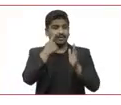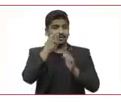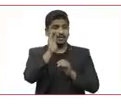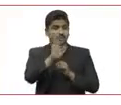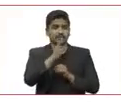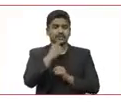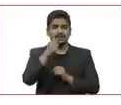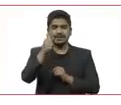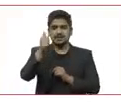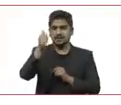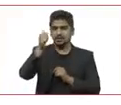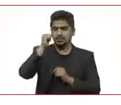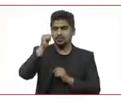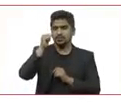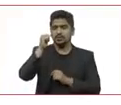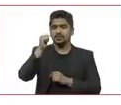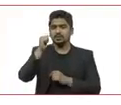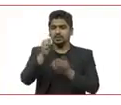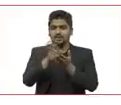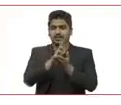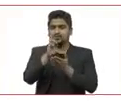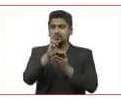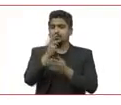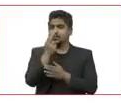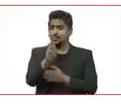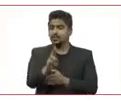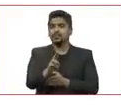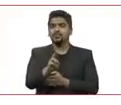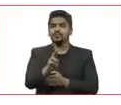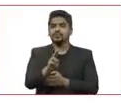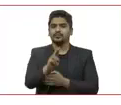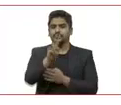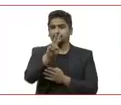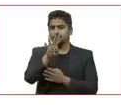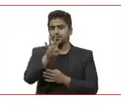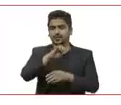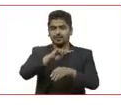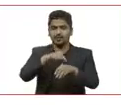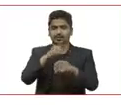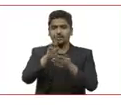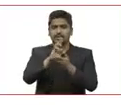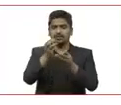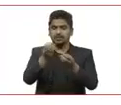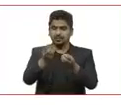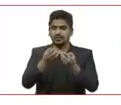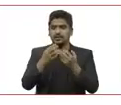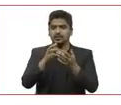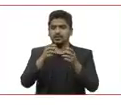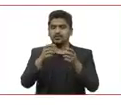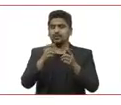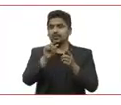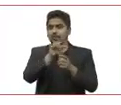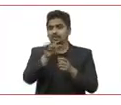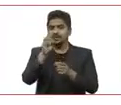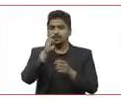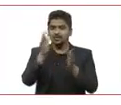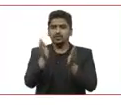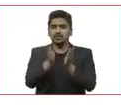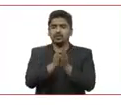भने हिजो रिपोर्ट भएका 24 घण्टामा रिपोर्ट भएका केसहरूमा चाहिँ कुल